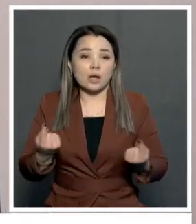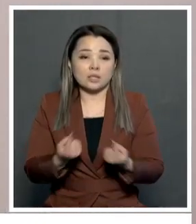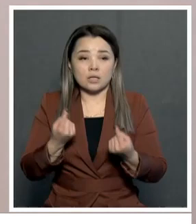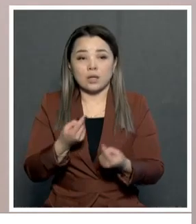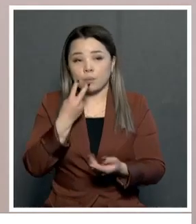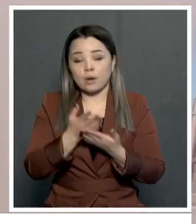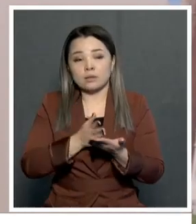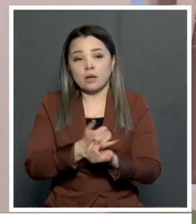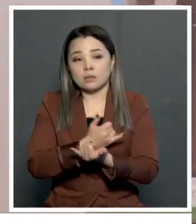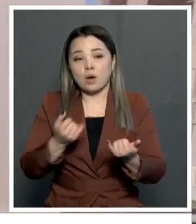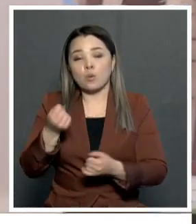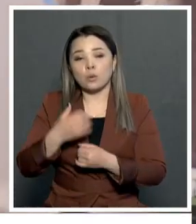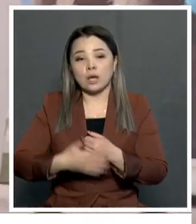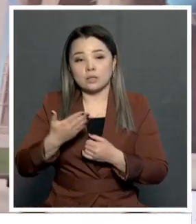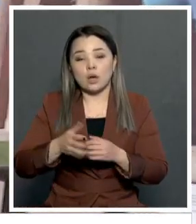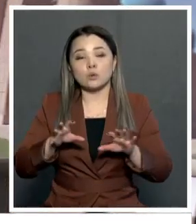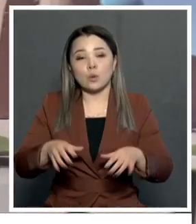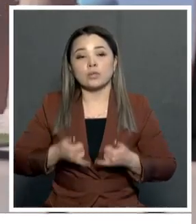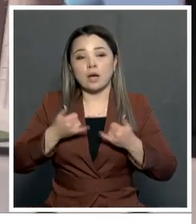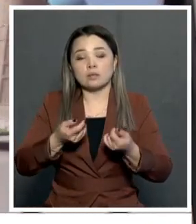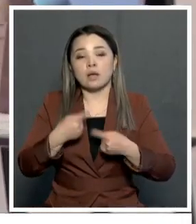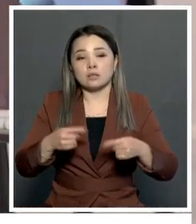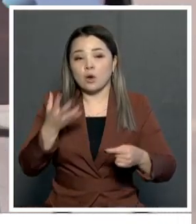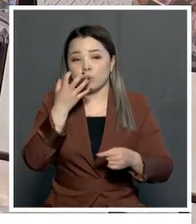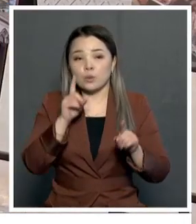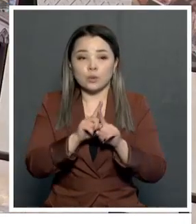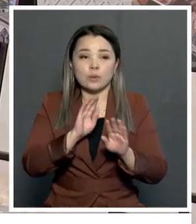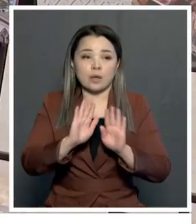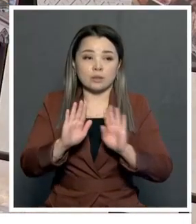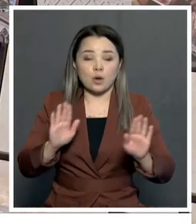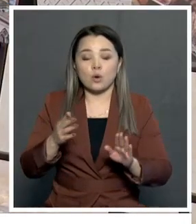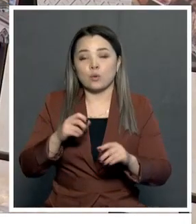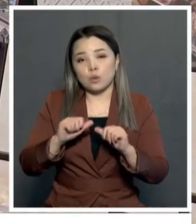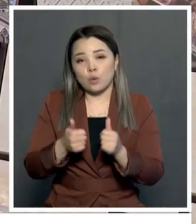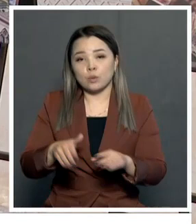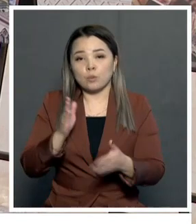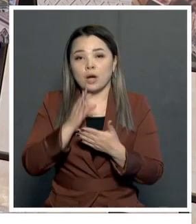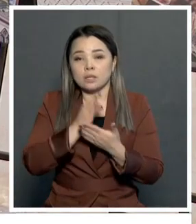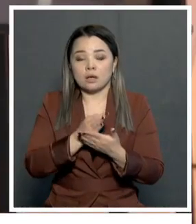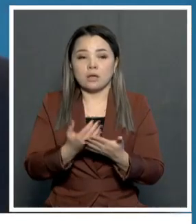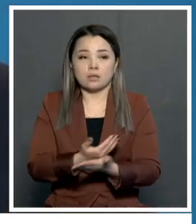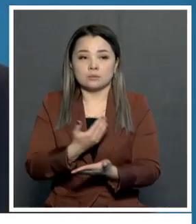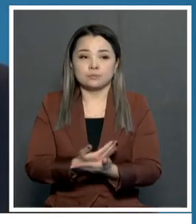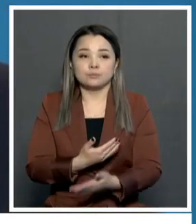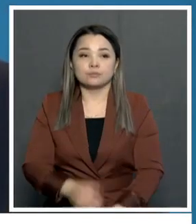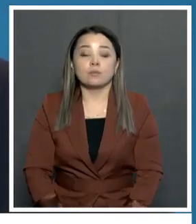бейнеленген. Орталық төрағасы алдағы уақытта өзге дінге қатысты фотокөрмелерді ұйымдастырамыз дейді.